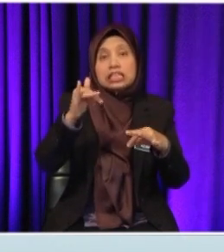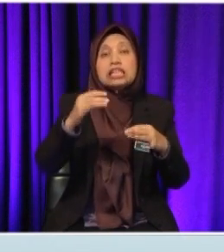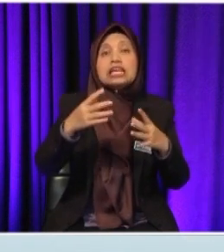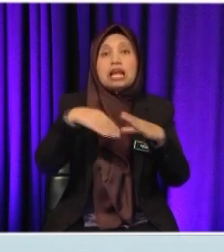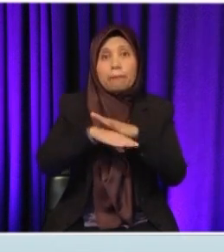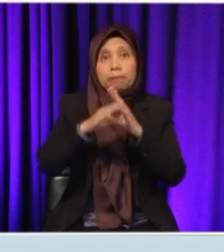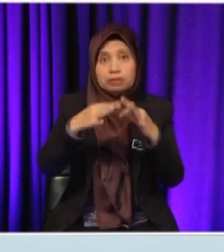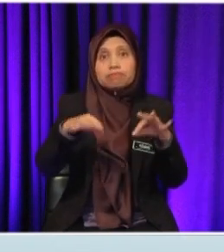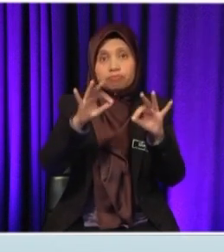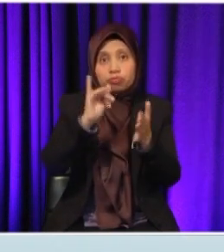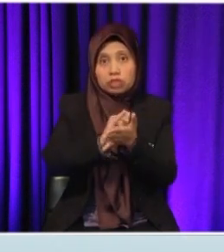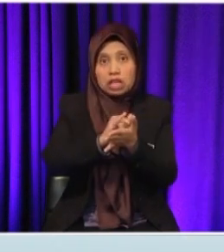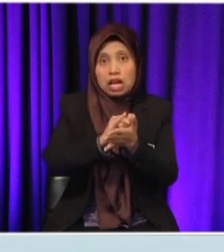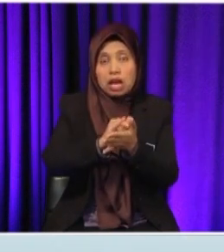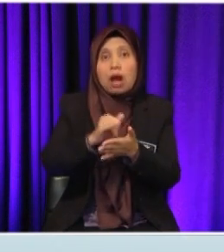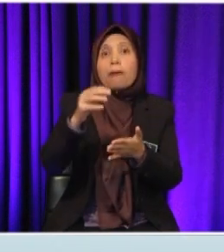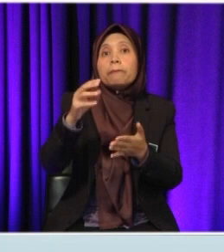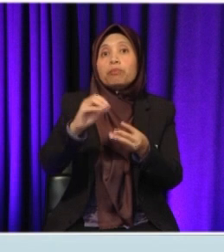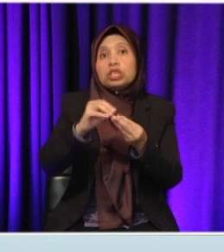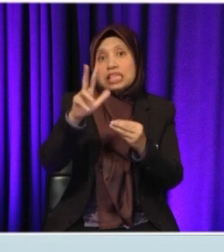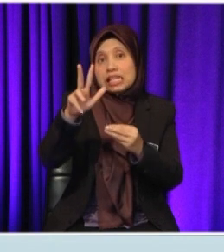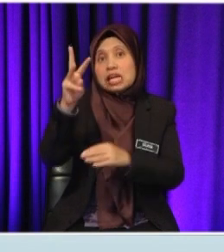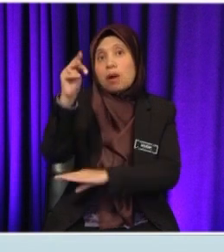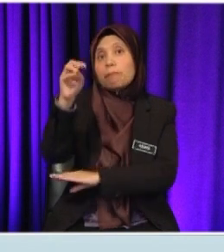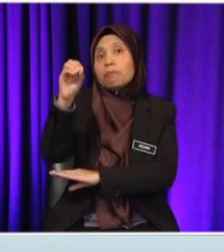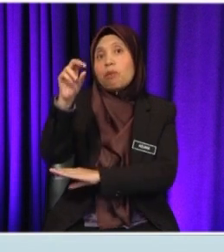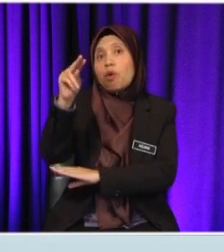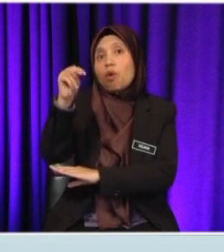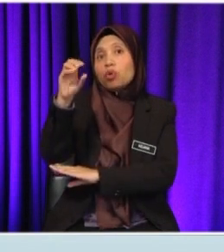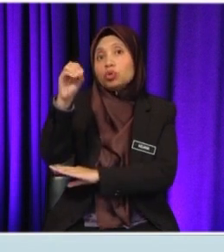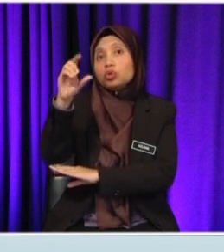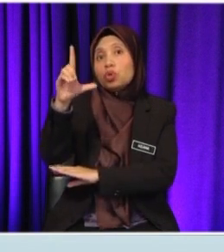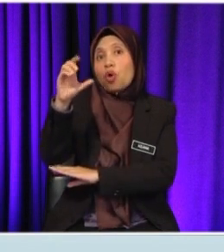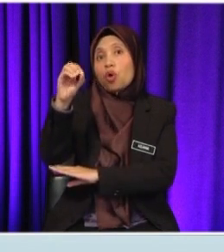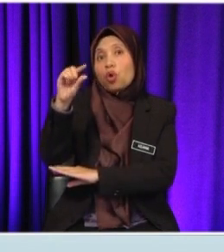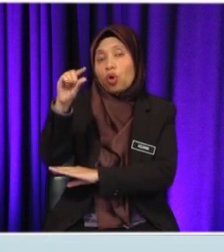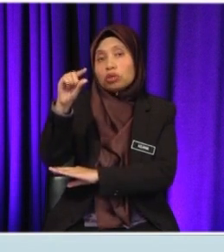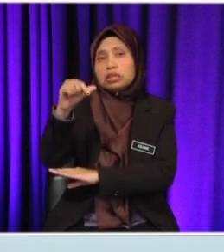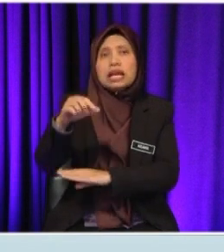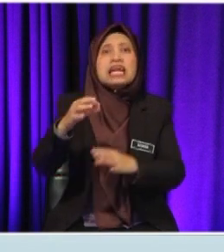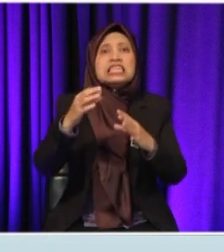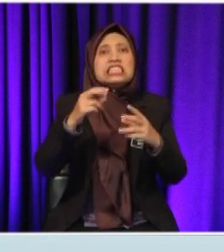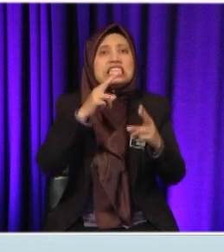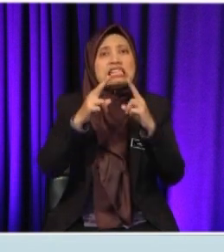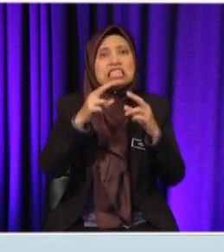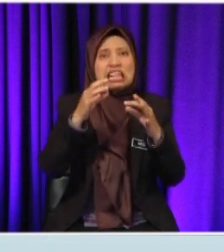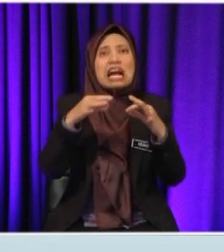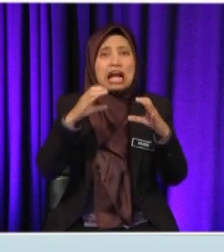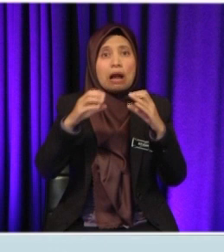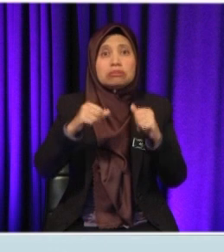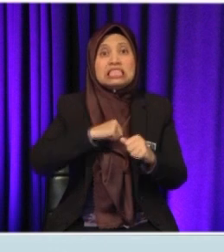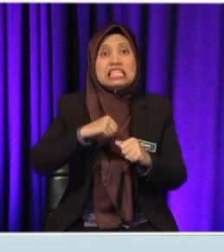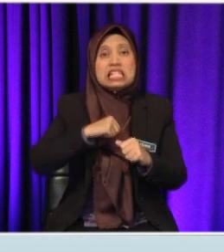ketiga adalah monolog. Monolog kita bagi pada dua, iaitu monolog biasa, pengucapan watak secara bersendirian, maknanya kita bercakap seorang-seorang.